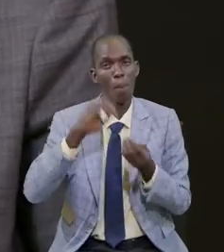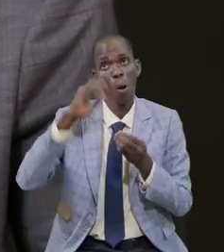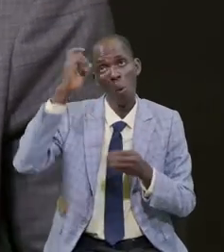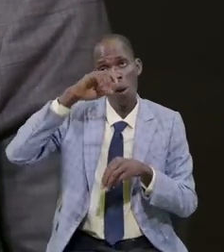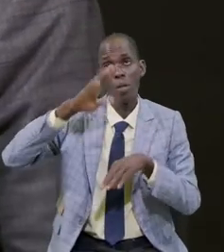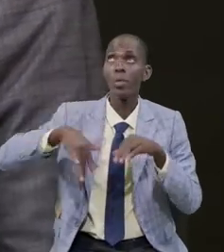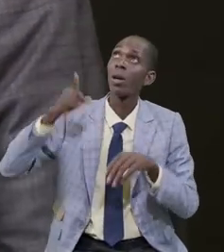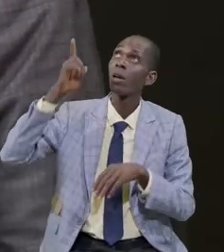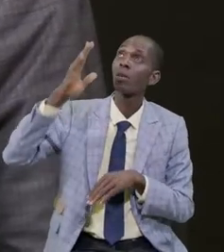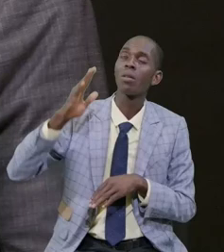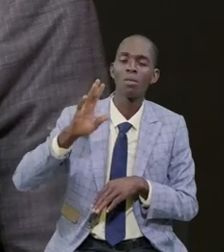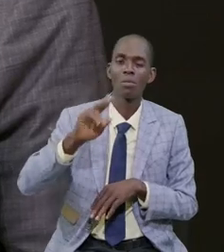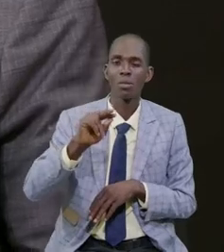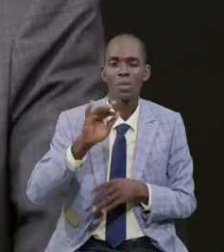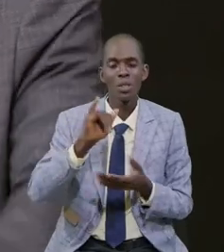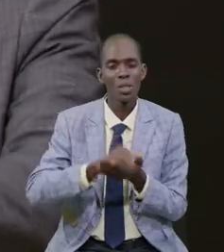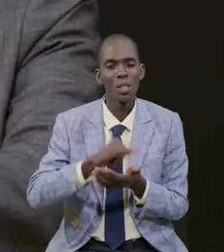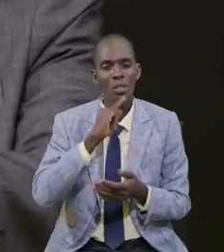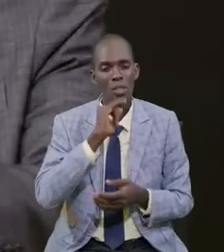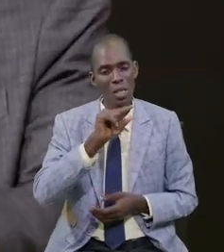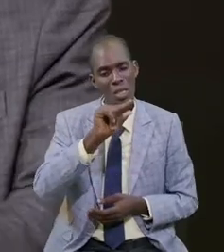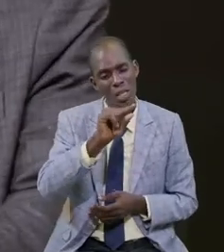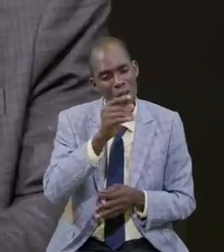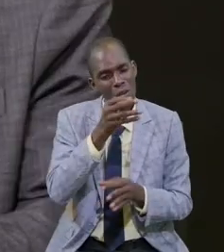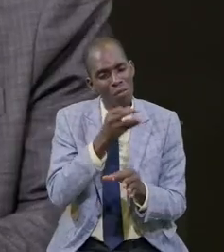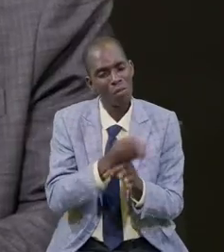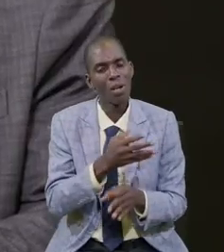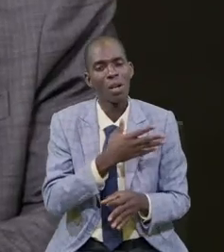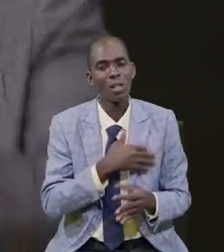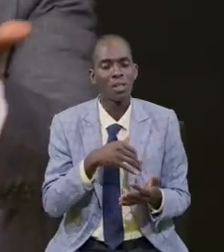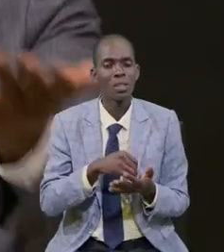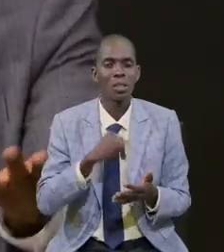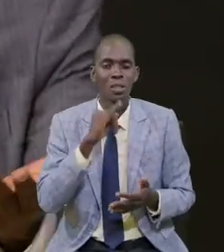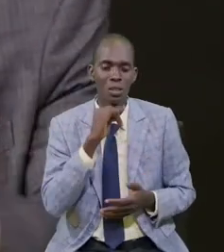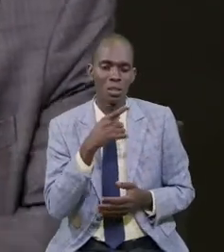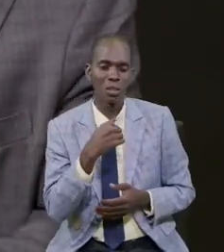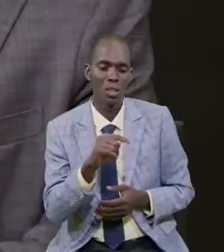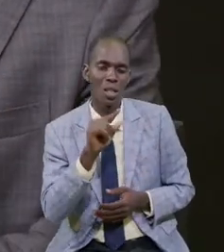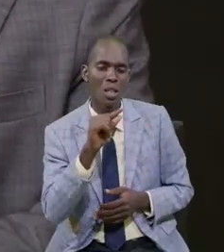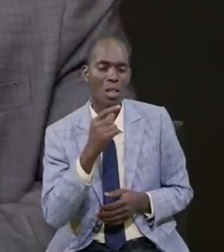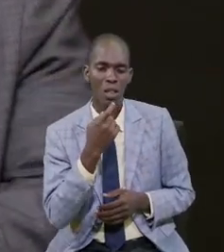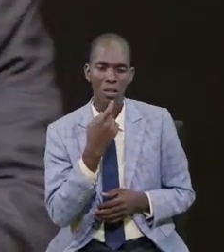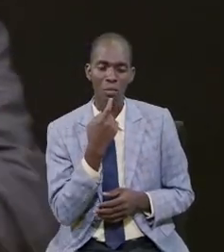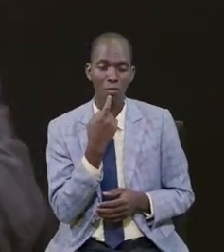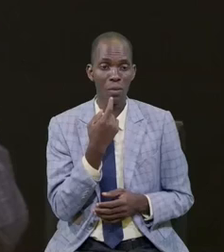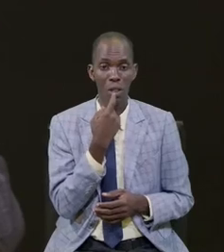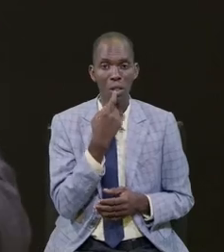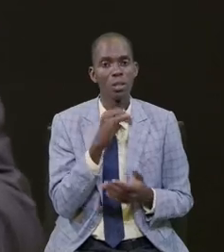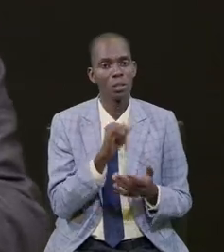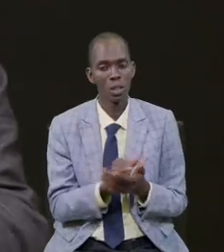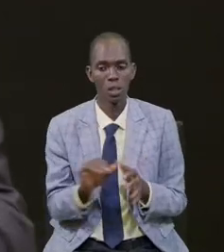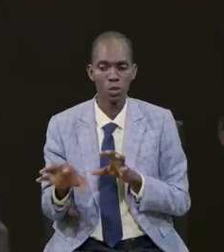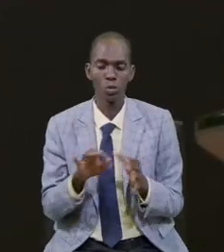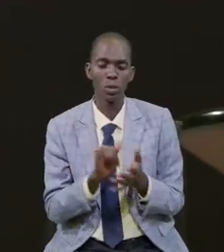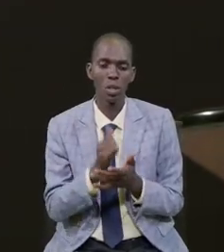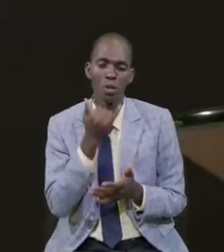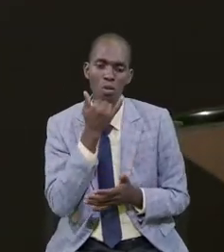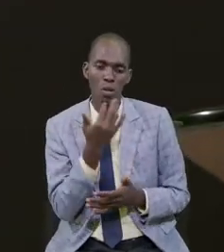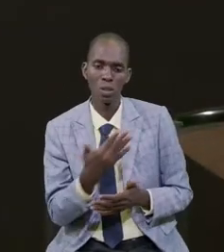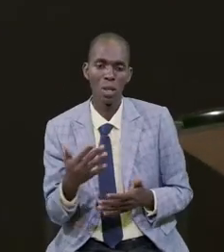une petite foi. C'est notre petite langue. Alors, qui joue le rôle et finalement,